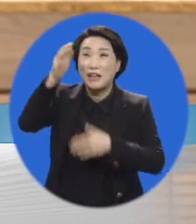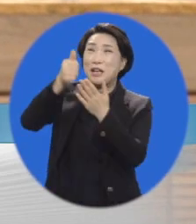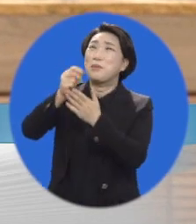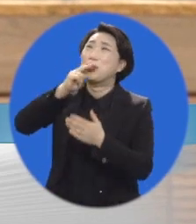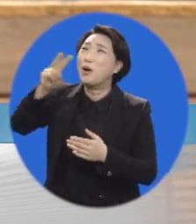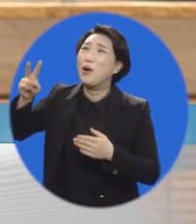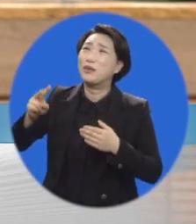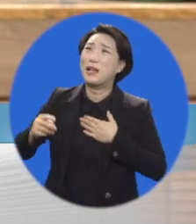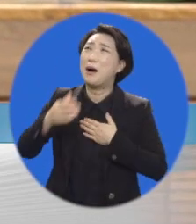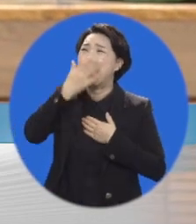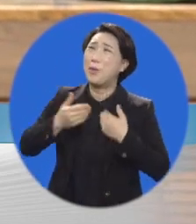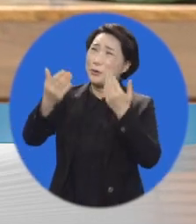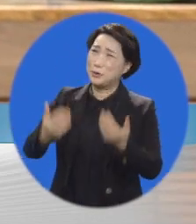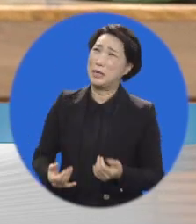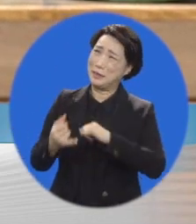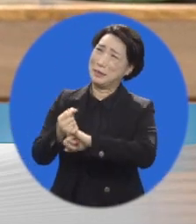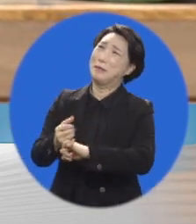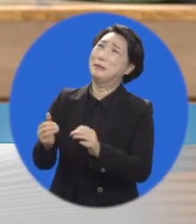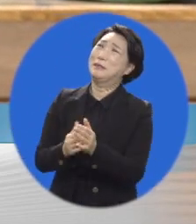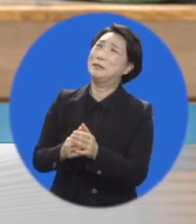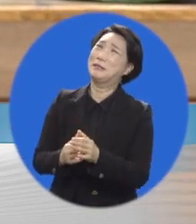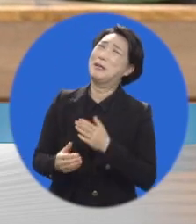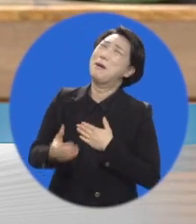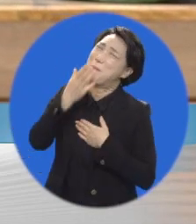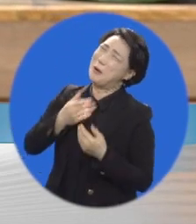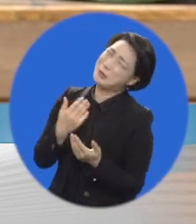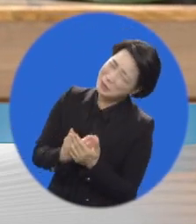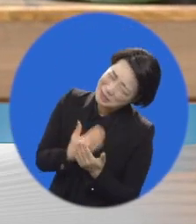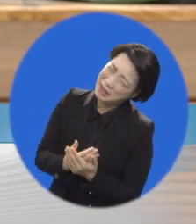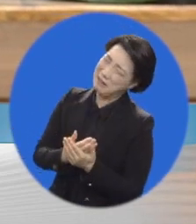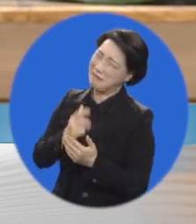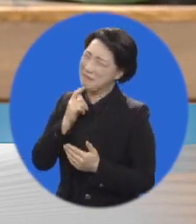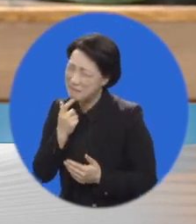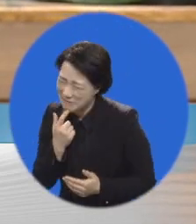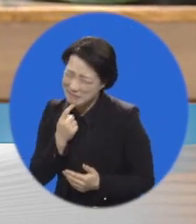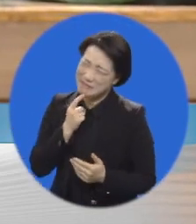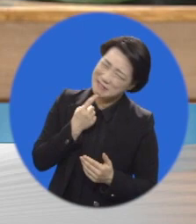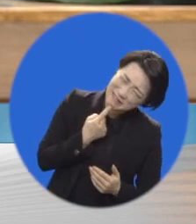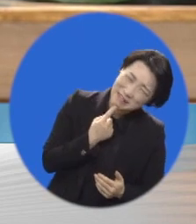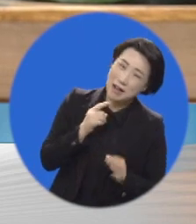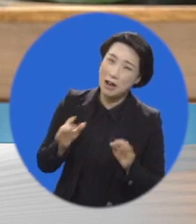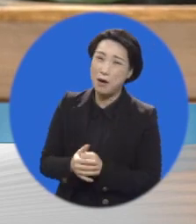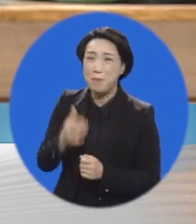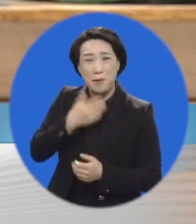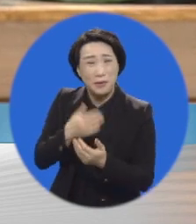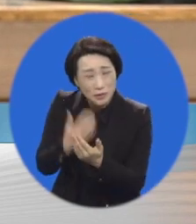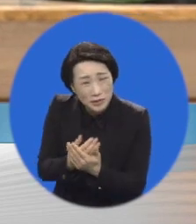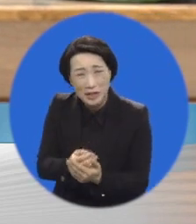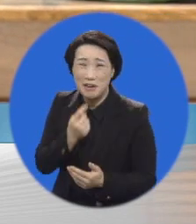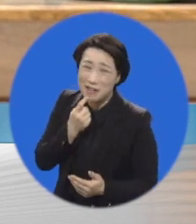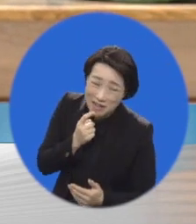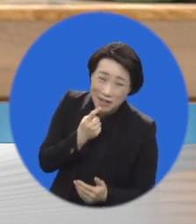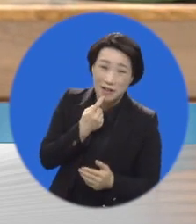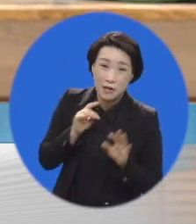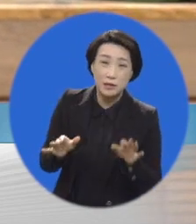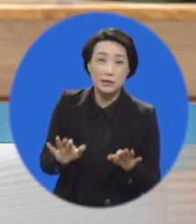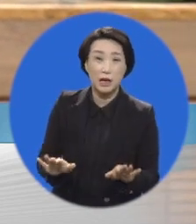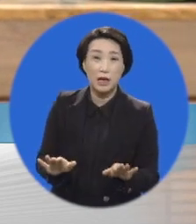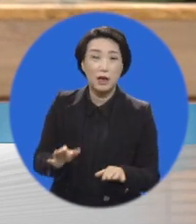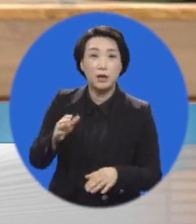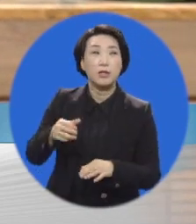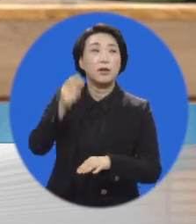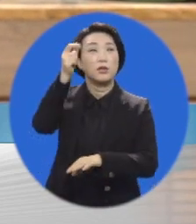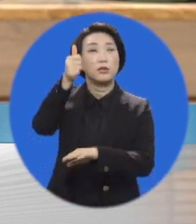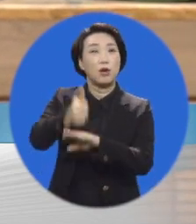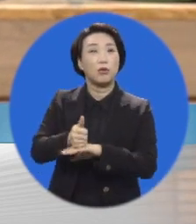하나님이요 축복하신다고 했으니 해야 되지 않습니까? 축복을 해야 되지 않습니까? 그래서 하나님이